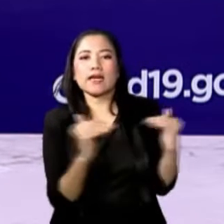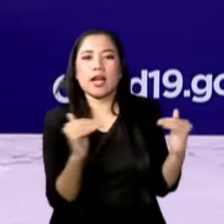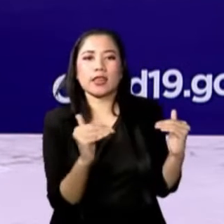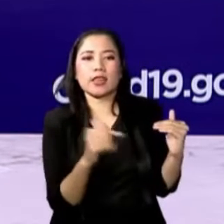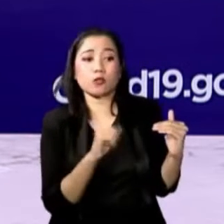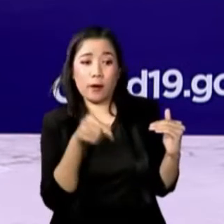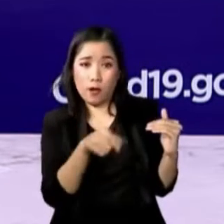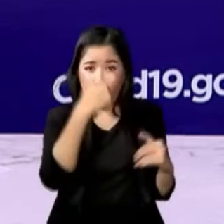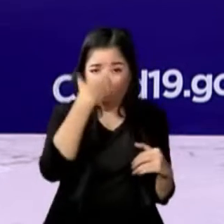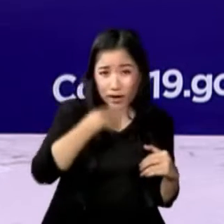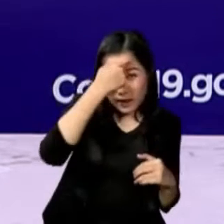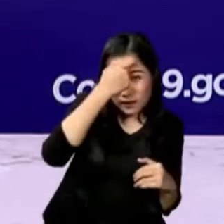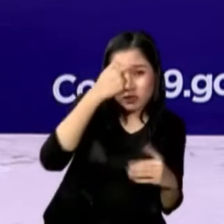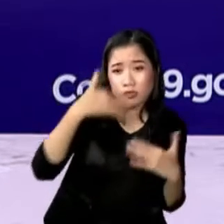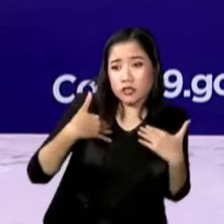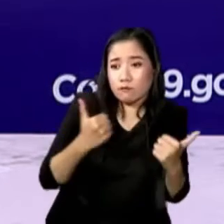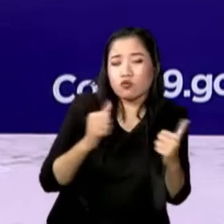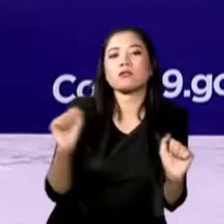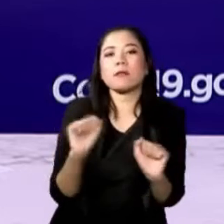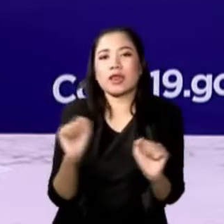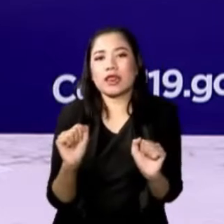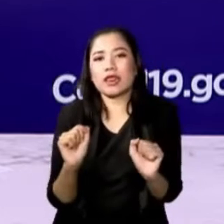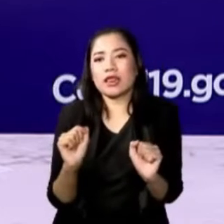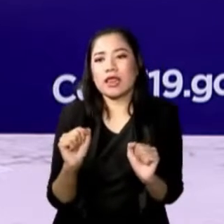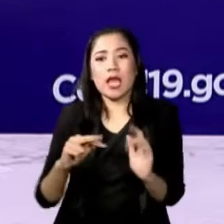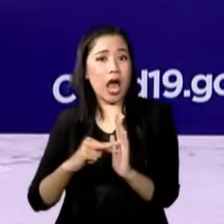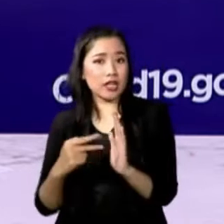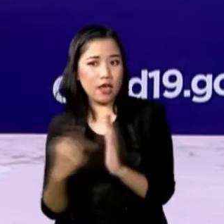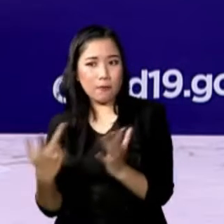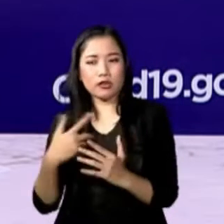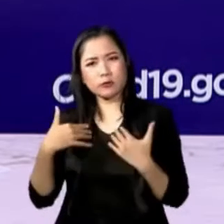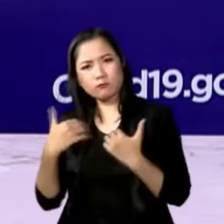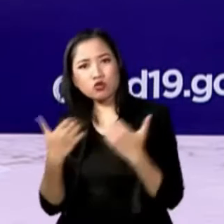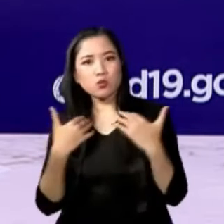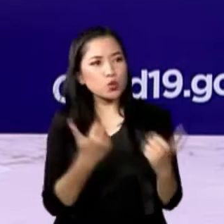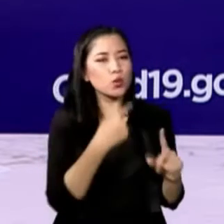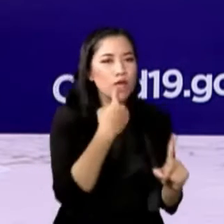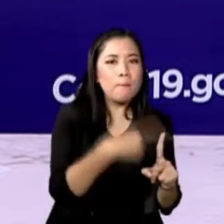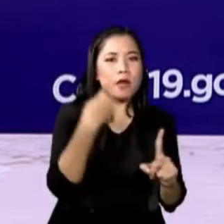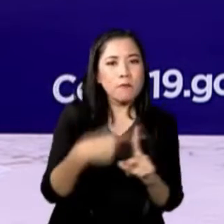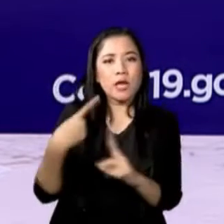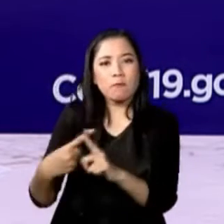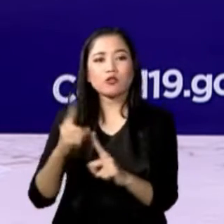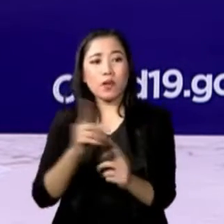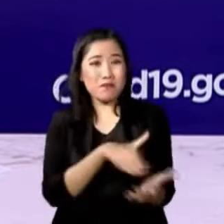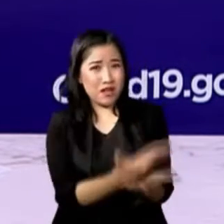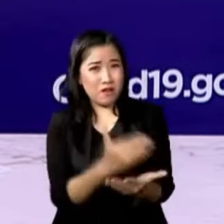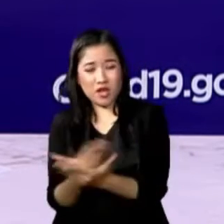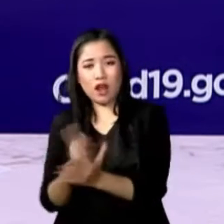sembuh. Dengan demikian, maka angka kesembuhan dapat ditingkatkan sekaligus juga menekan angka